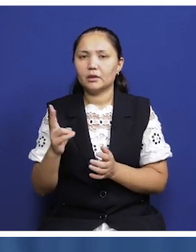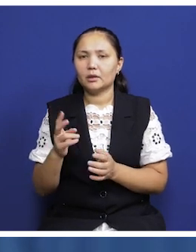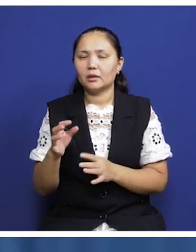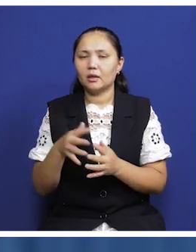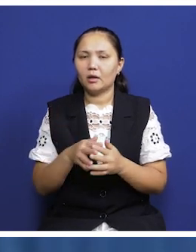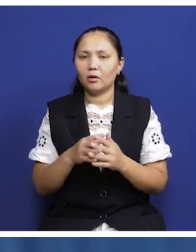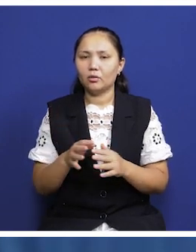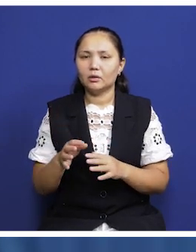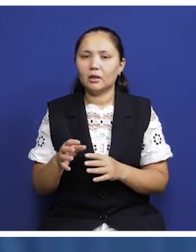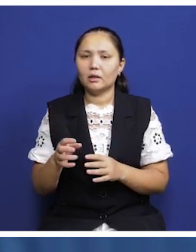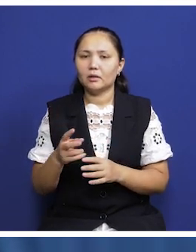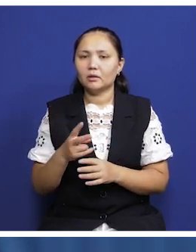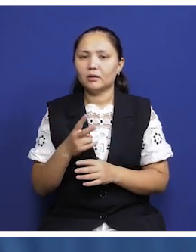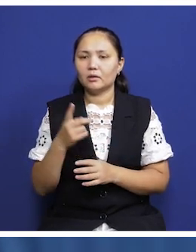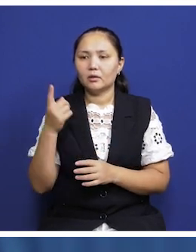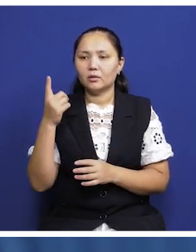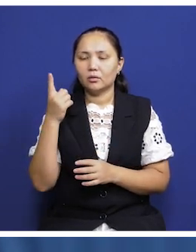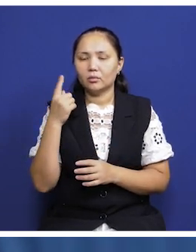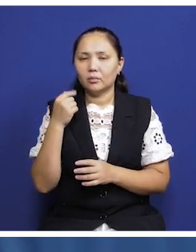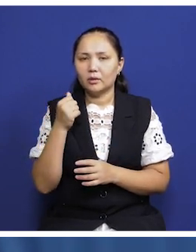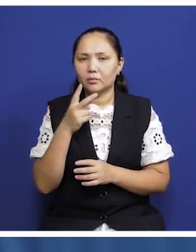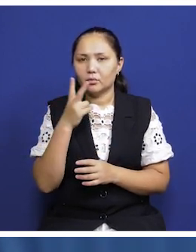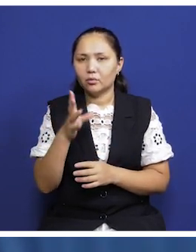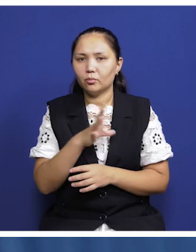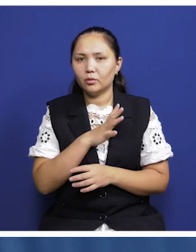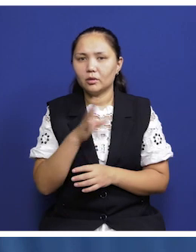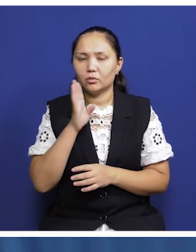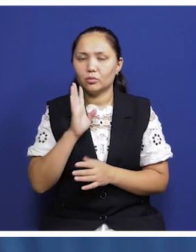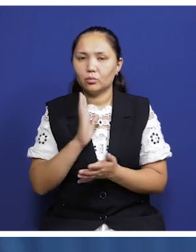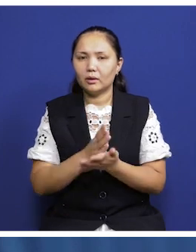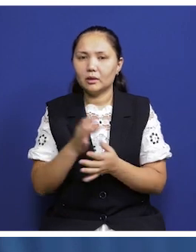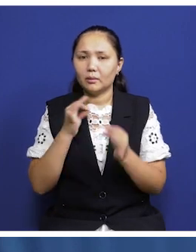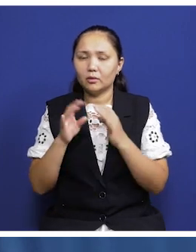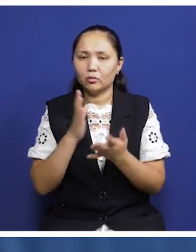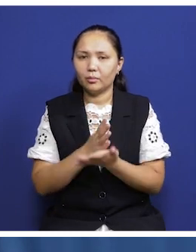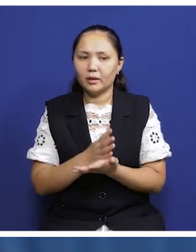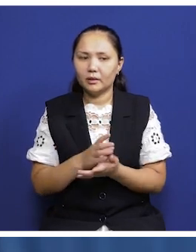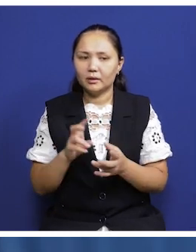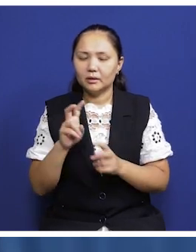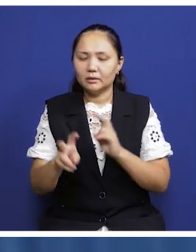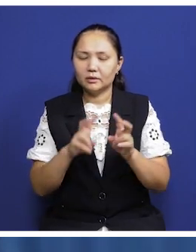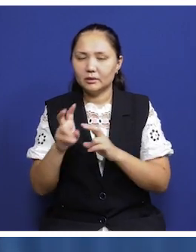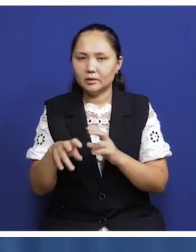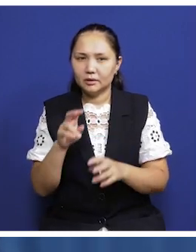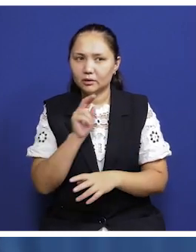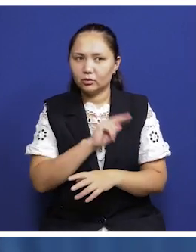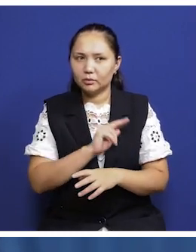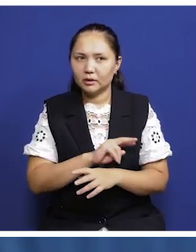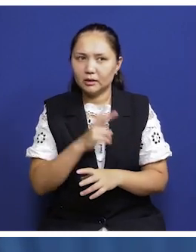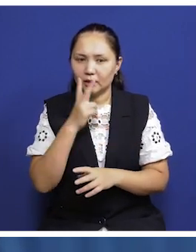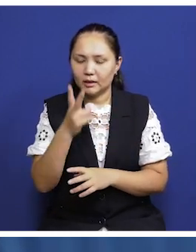анықтап отырмыз қосымша. Бағанағыдай бұрын жүргізген ауыз су бар деп айтамыз, бірақ дегенмен де былай зерттеп сол жерде бар қараған